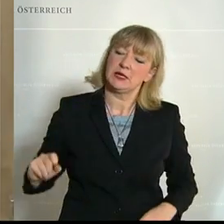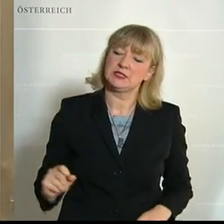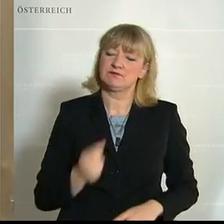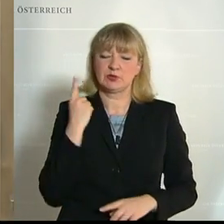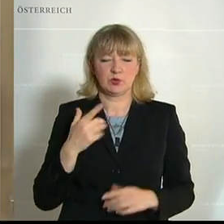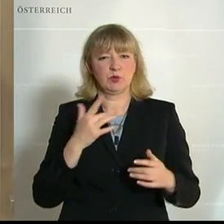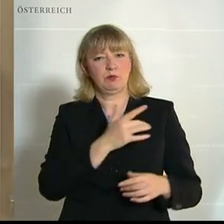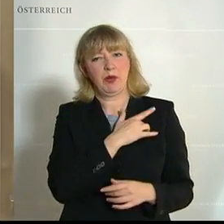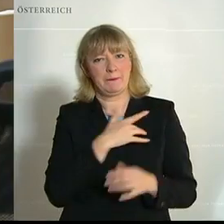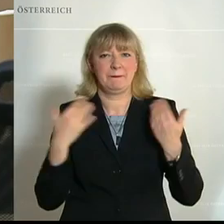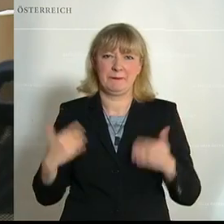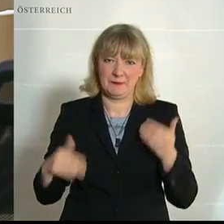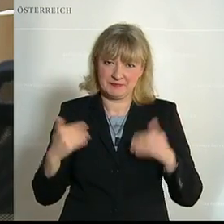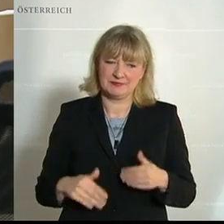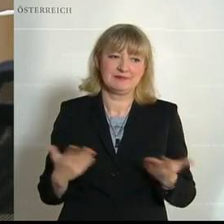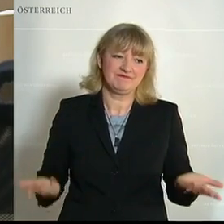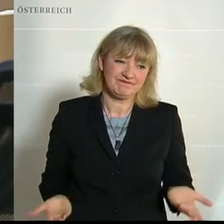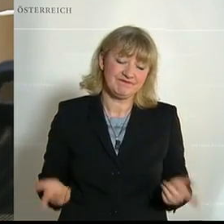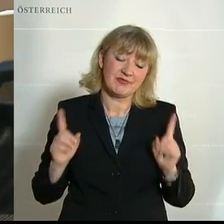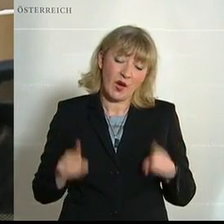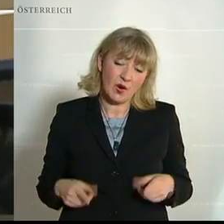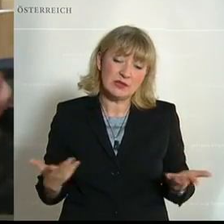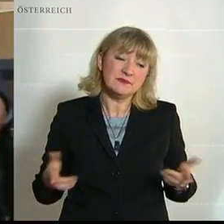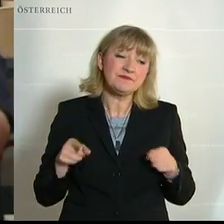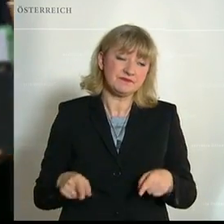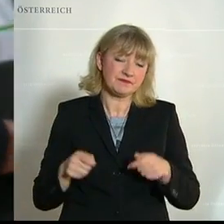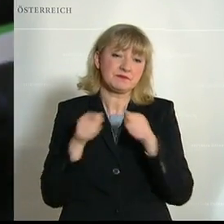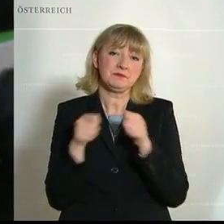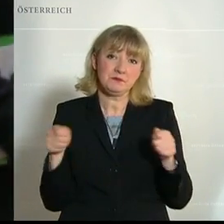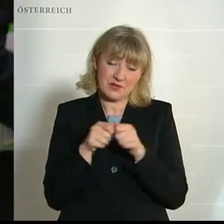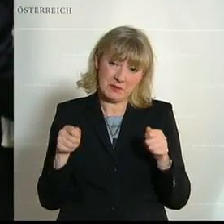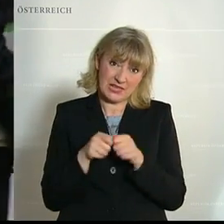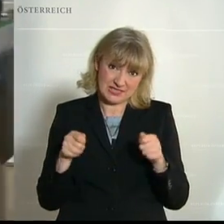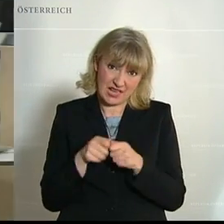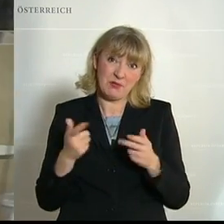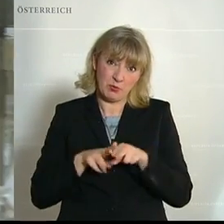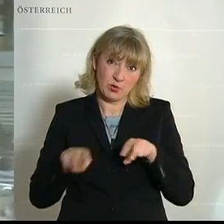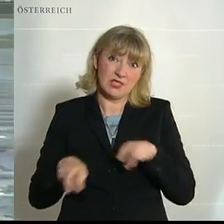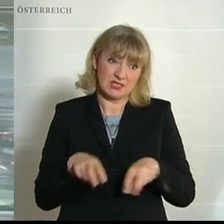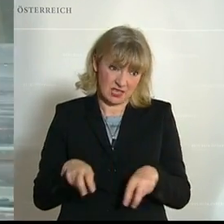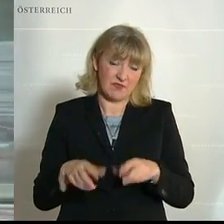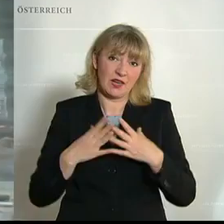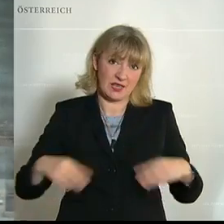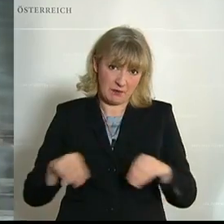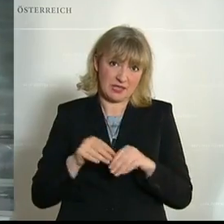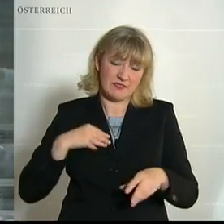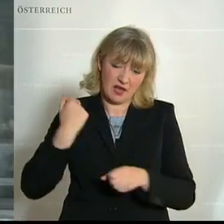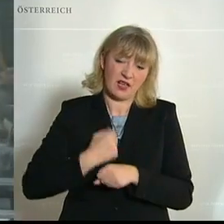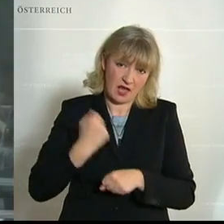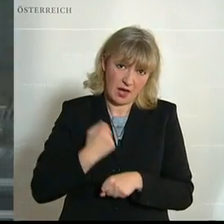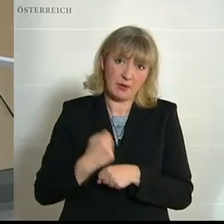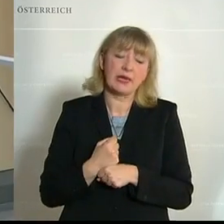sehr getroffen. Und letztlich sind es die Maßnahmen, die die Bundesregierung gemeinsam erarbeitet